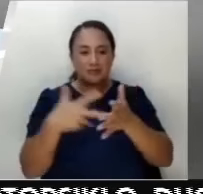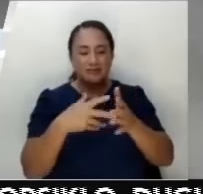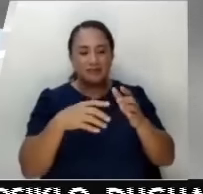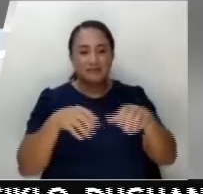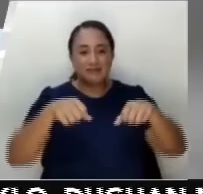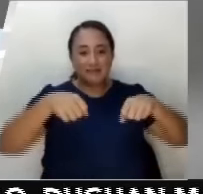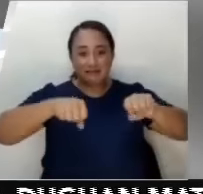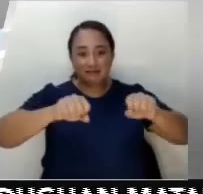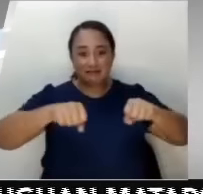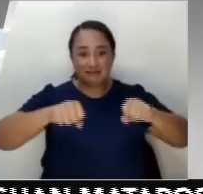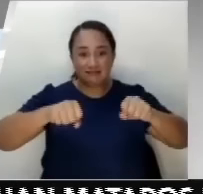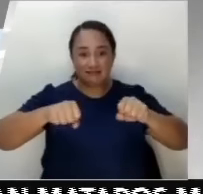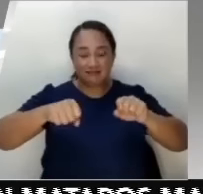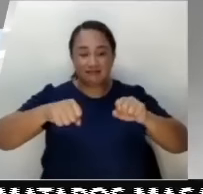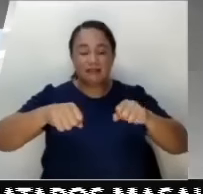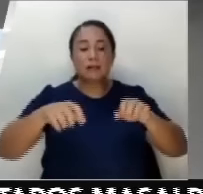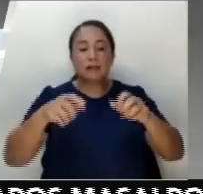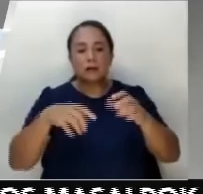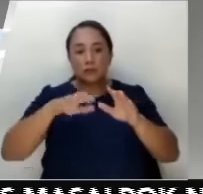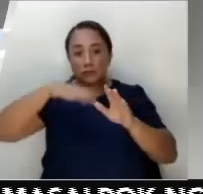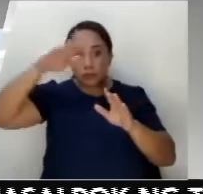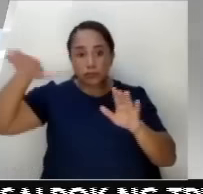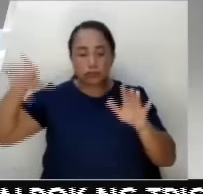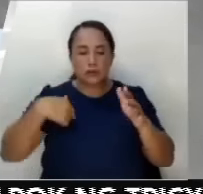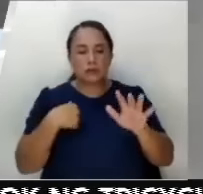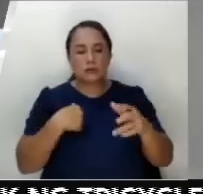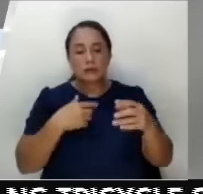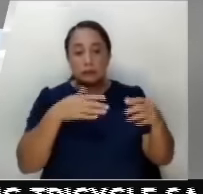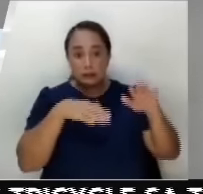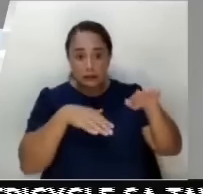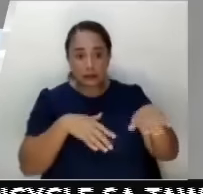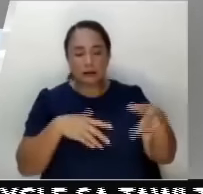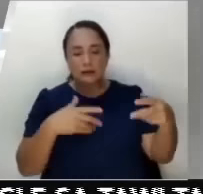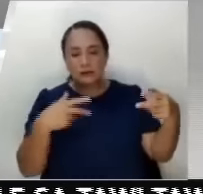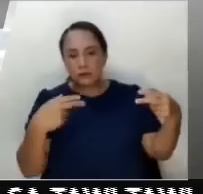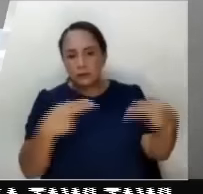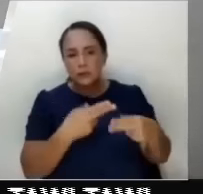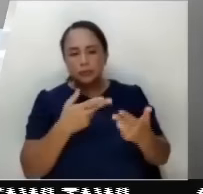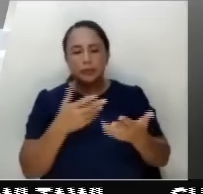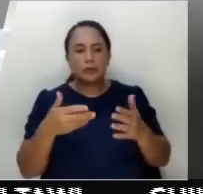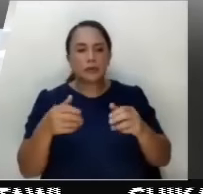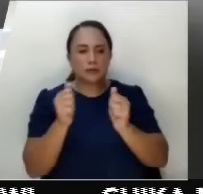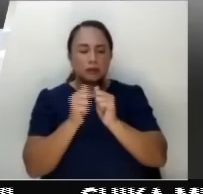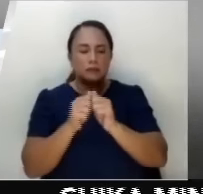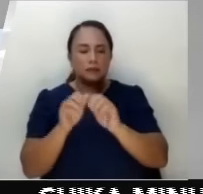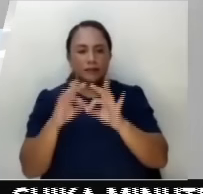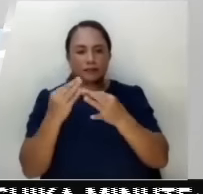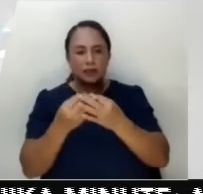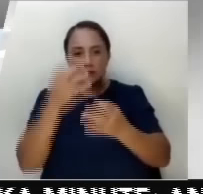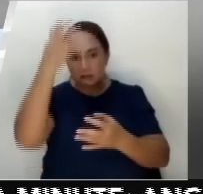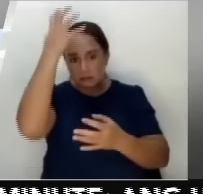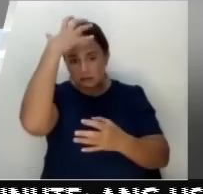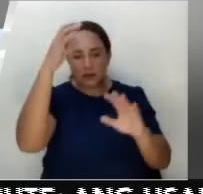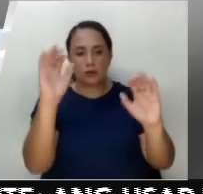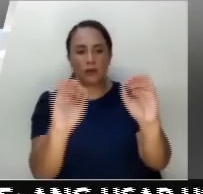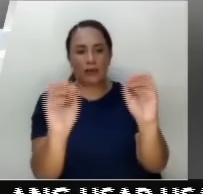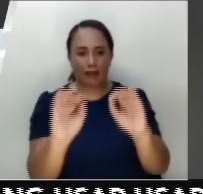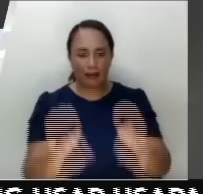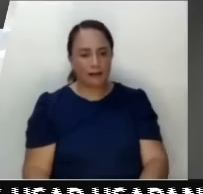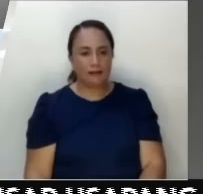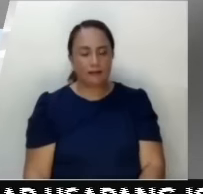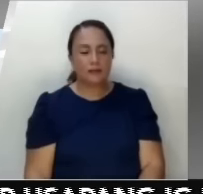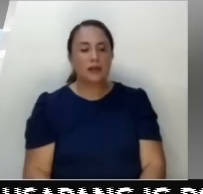Tawi-Tawi. Sugatan ng kanyang anak, ayon sa pulisya, lula ng motorsiklo mag-anak at walang suot na helmet ang tatay. Kwento ng